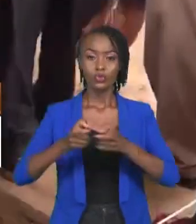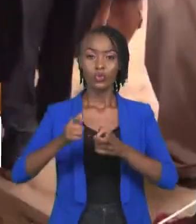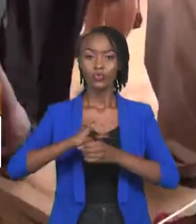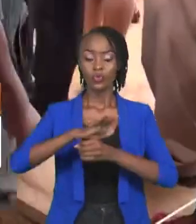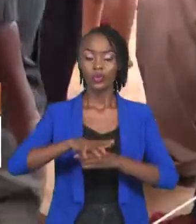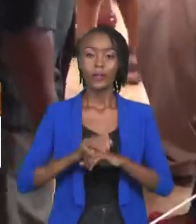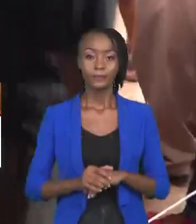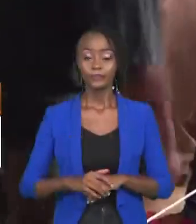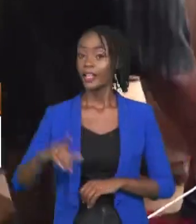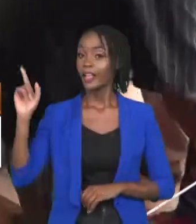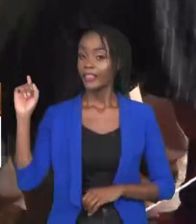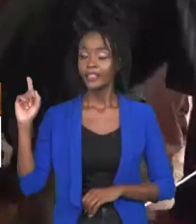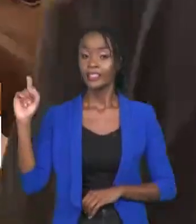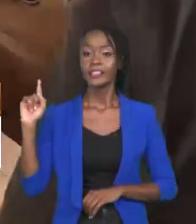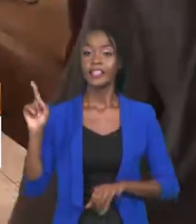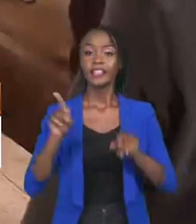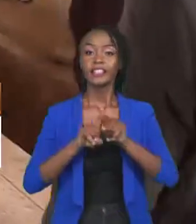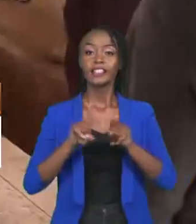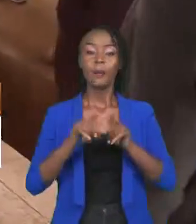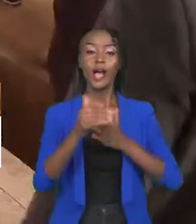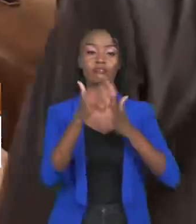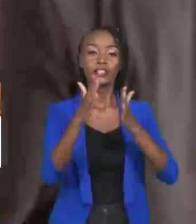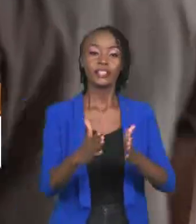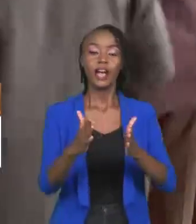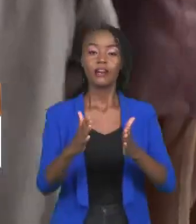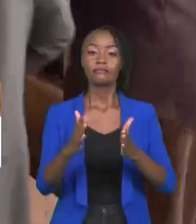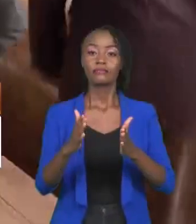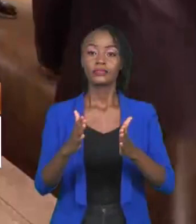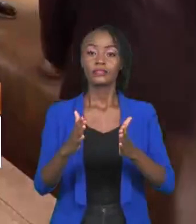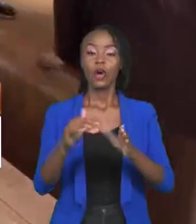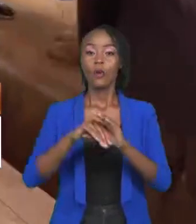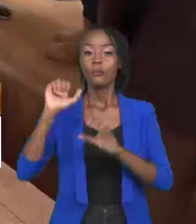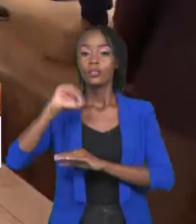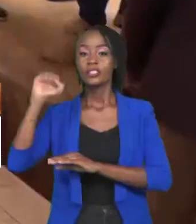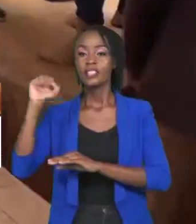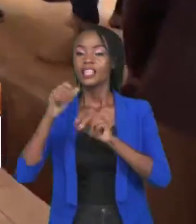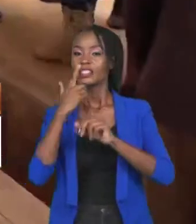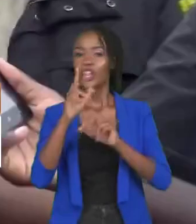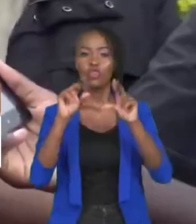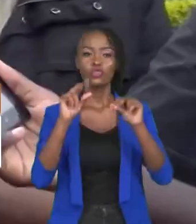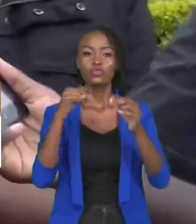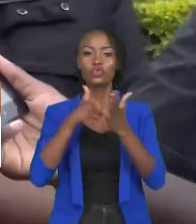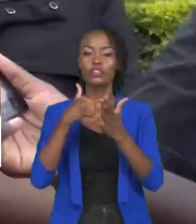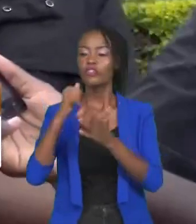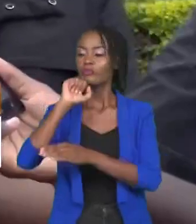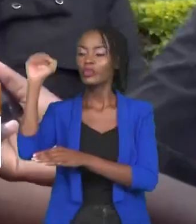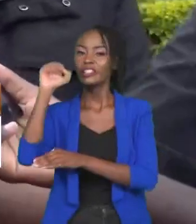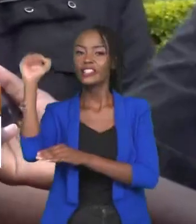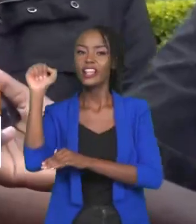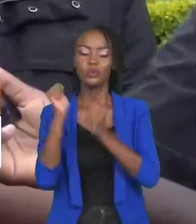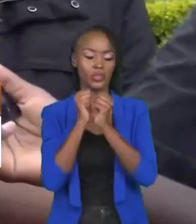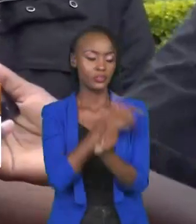COVID-19. Ruto, ambaye pia ni kiongozi wa chama cha Mashinani, ameomba wanasiasa kutoleta siasa kwenye mchakato huu. I'm urging